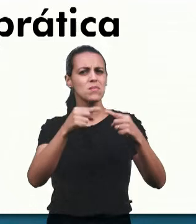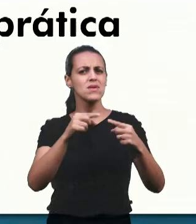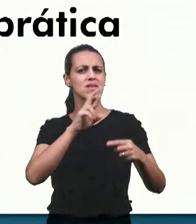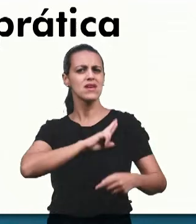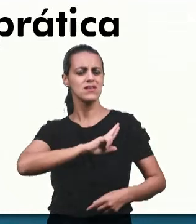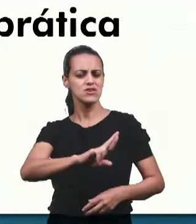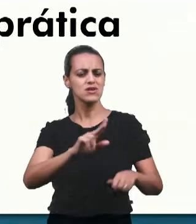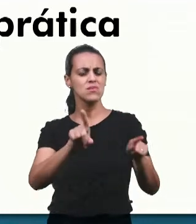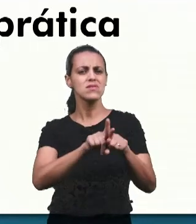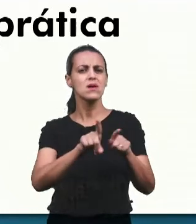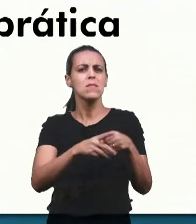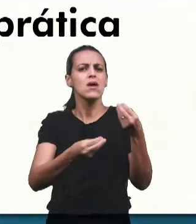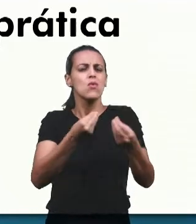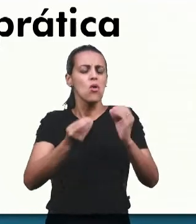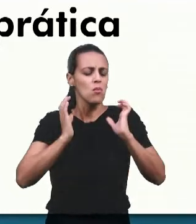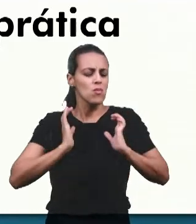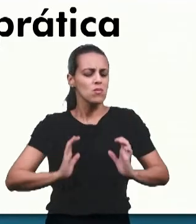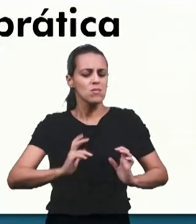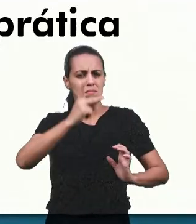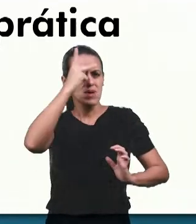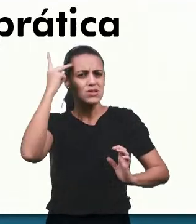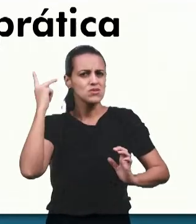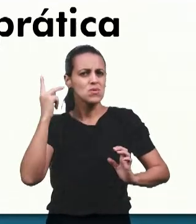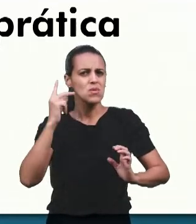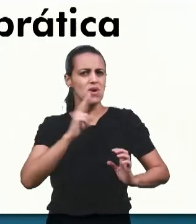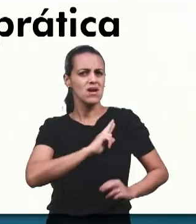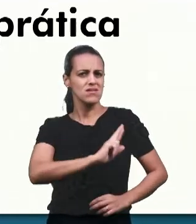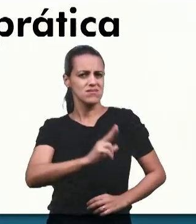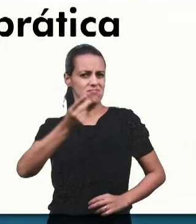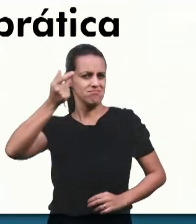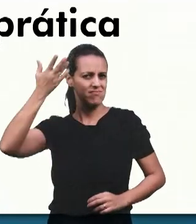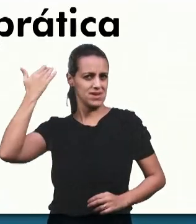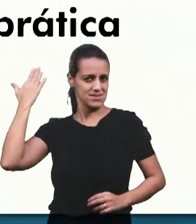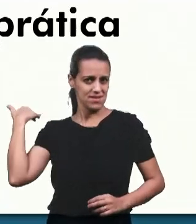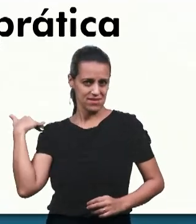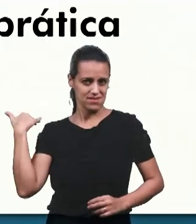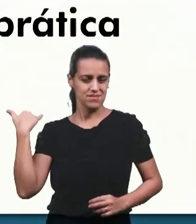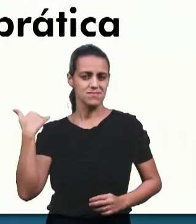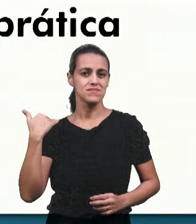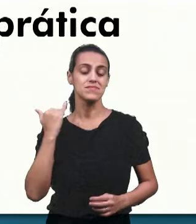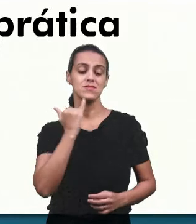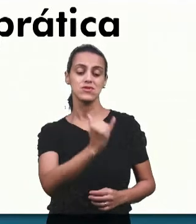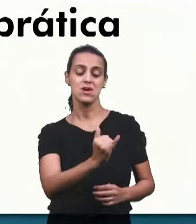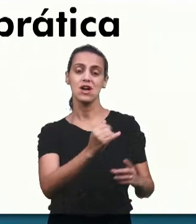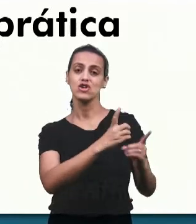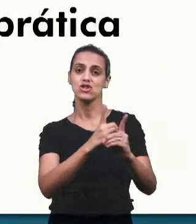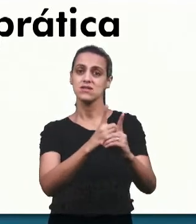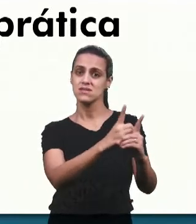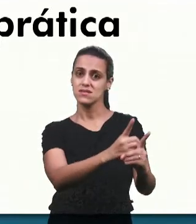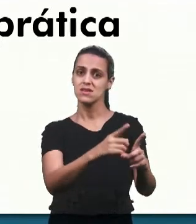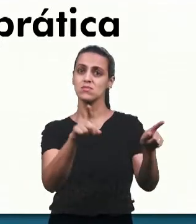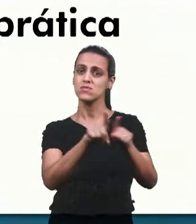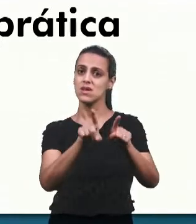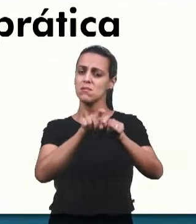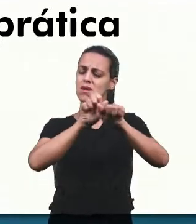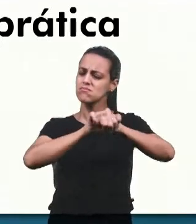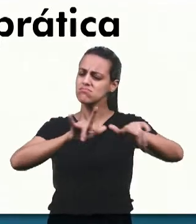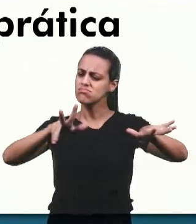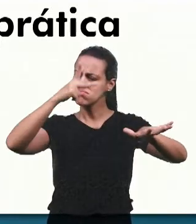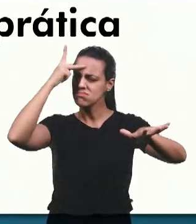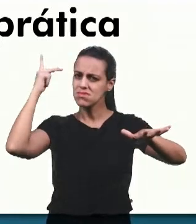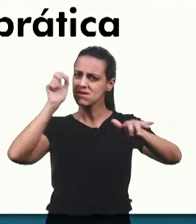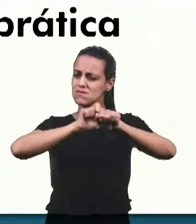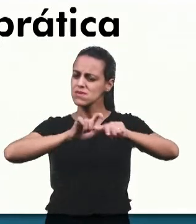de l'époque. Le sujet a été adressé aux disciples et à la foule avec advertences qui servent